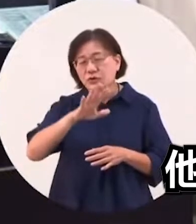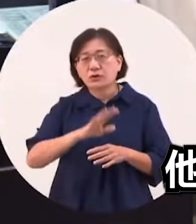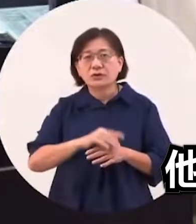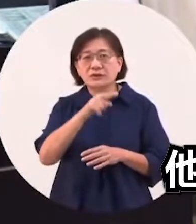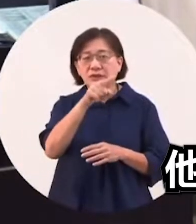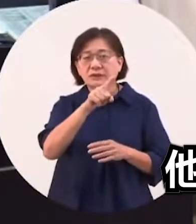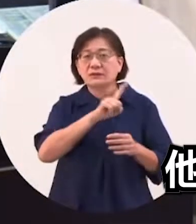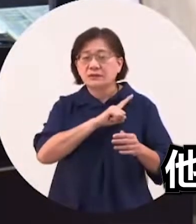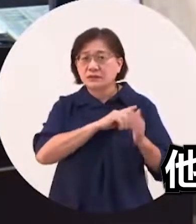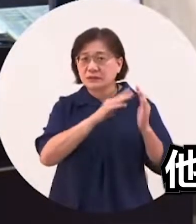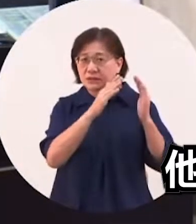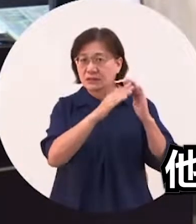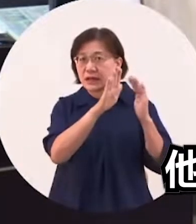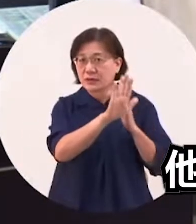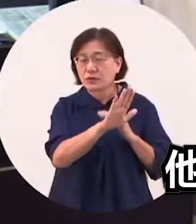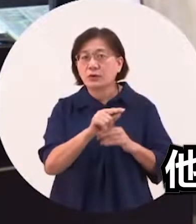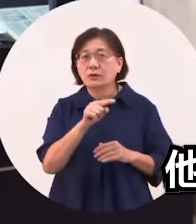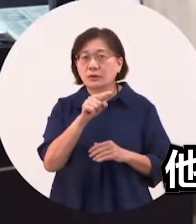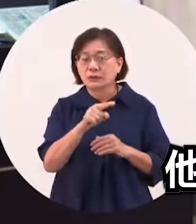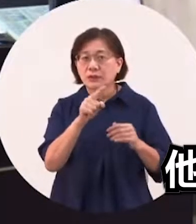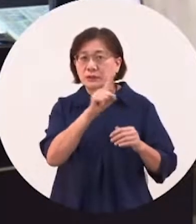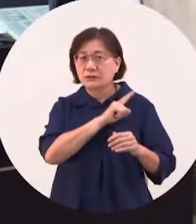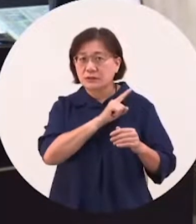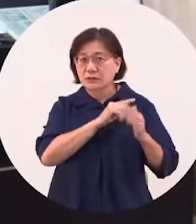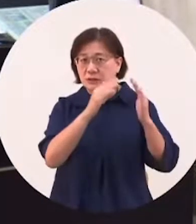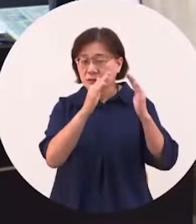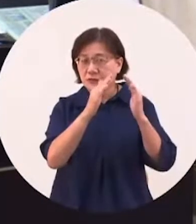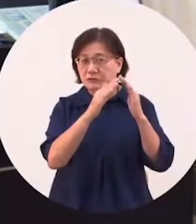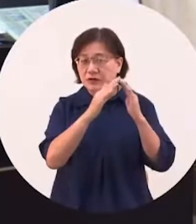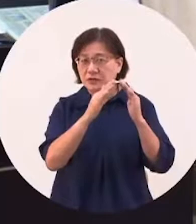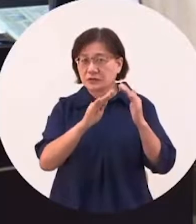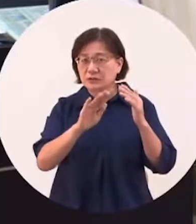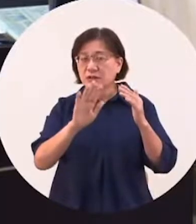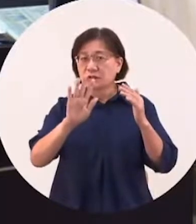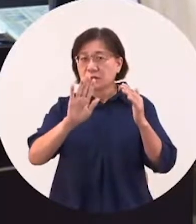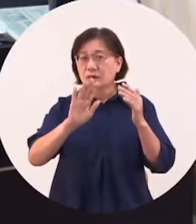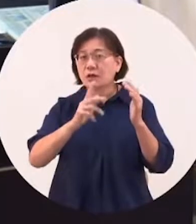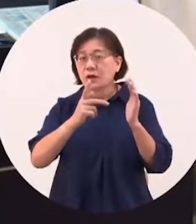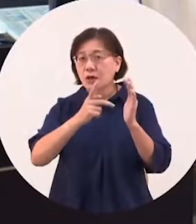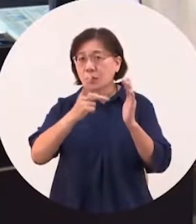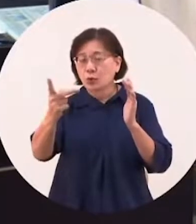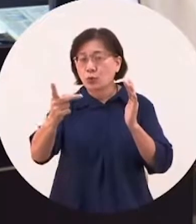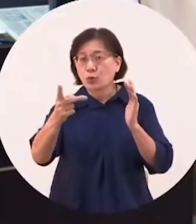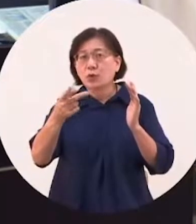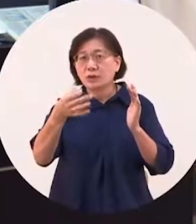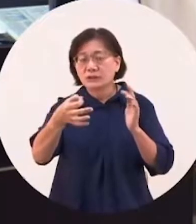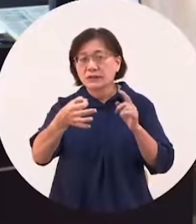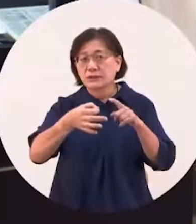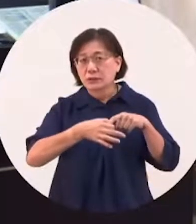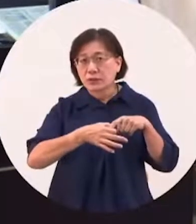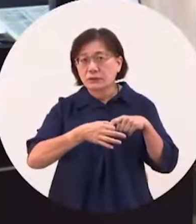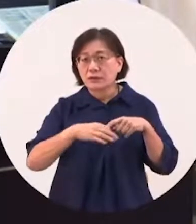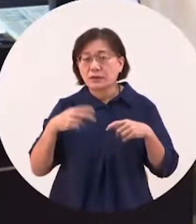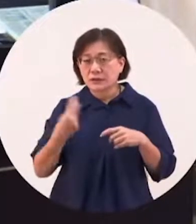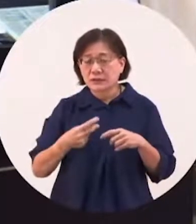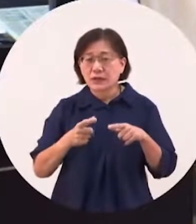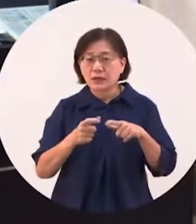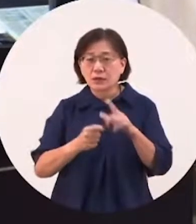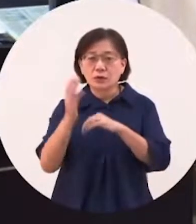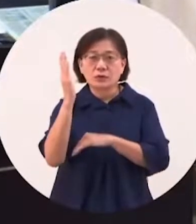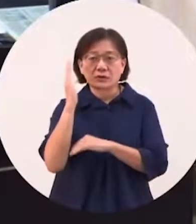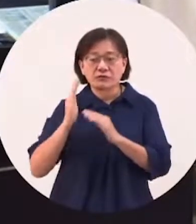厝租人啊。哦，啊，还来叫市府来家己来签搬这个宿舍。 报告议员，我